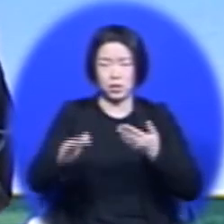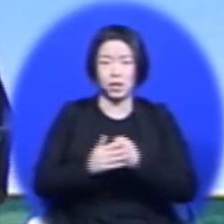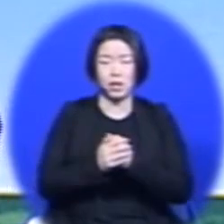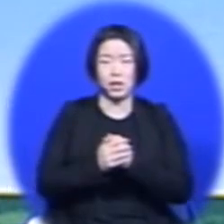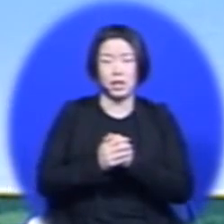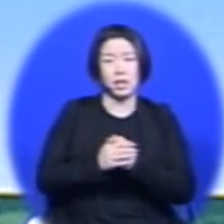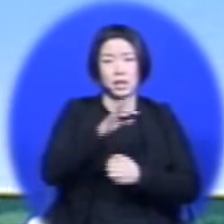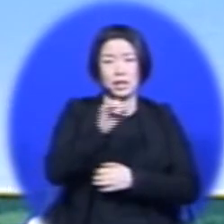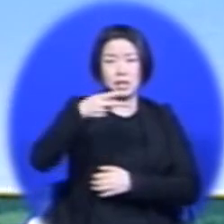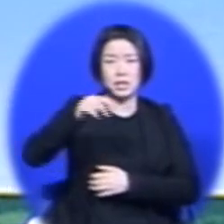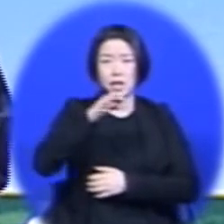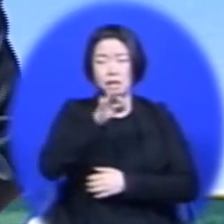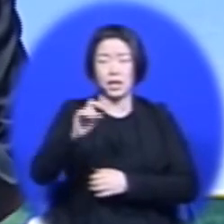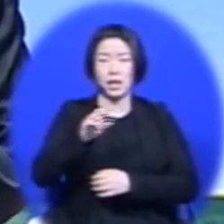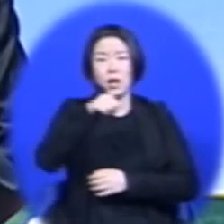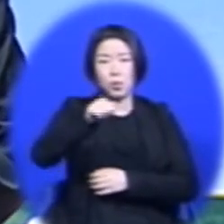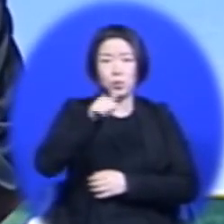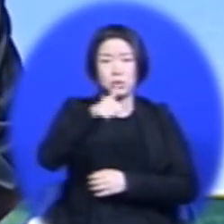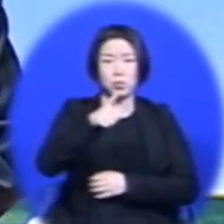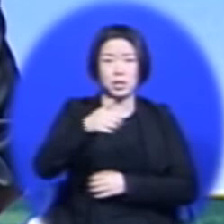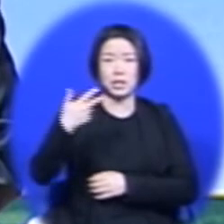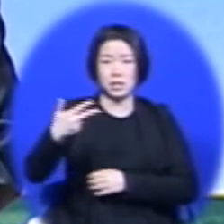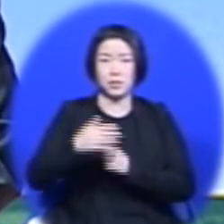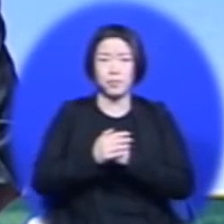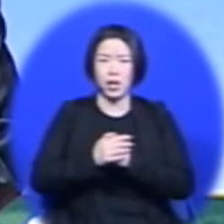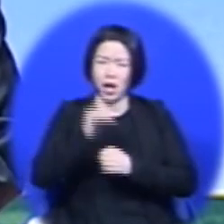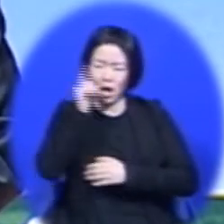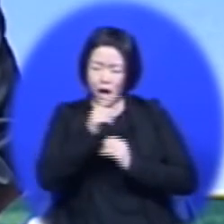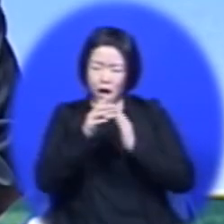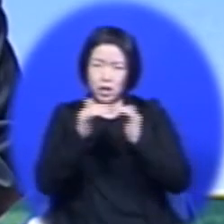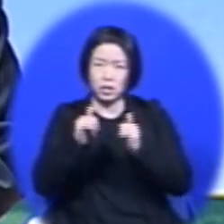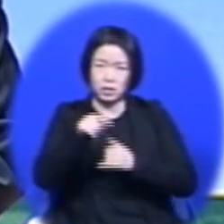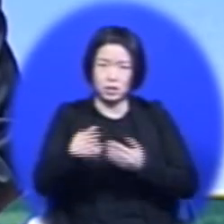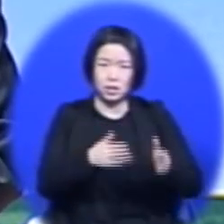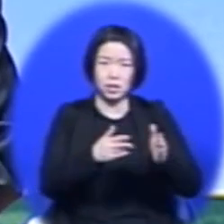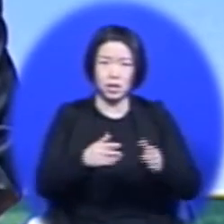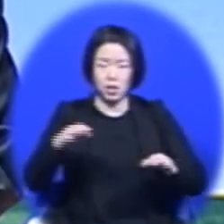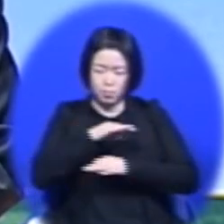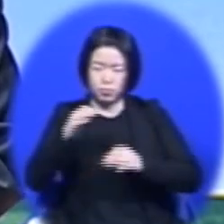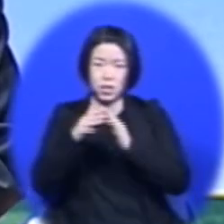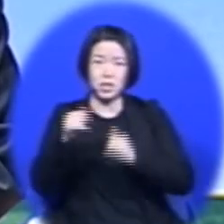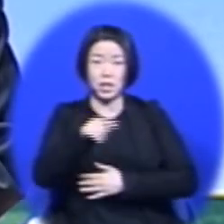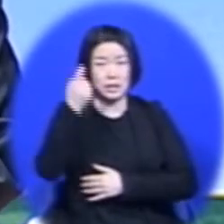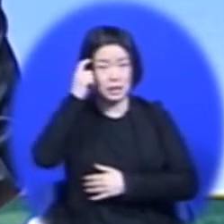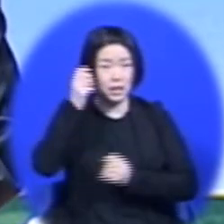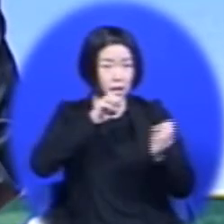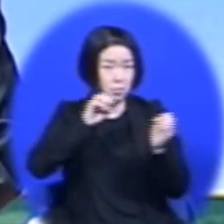이사야 55장 7절에 악인은 그의 길을, 불의한 자는 그의 생각을